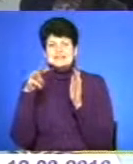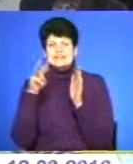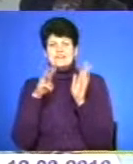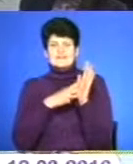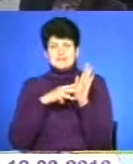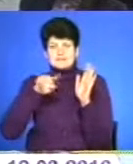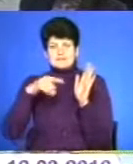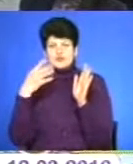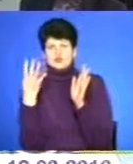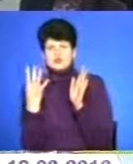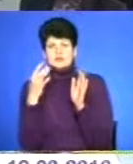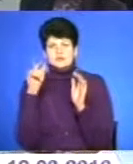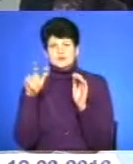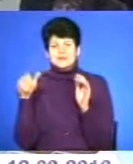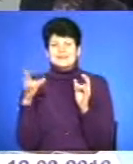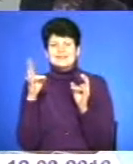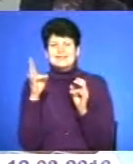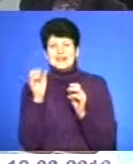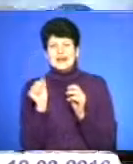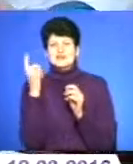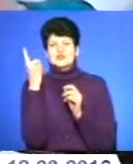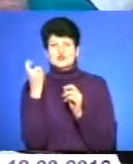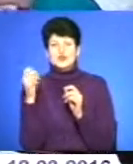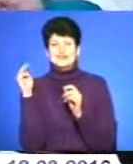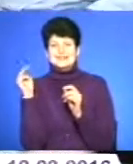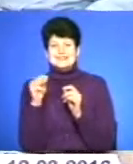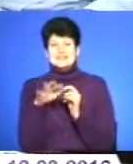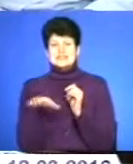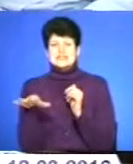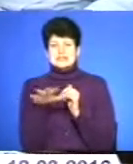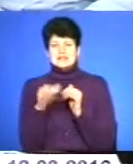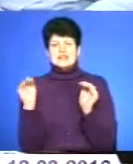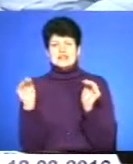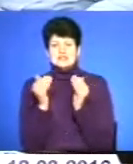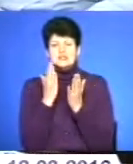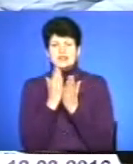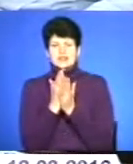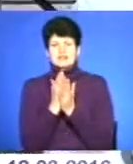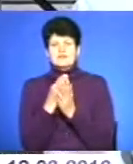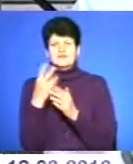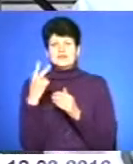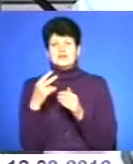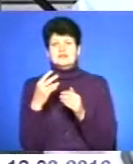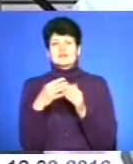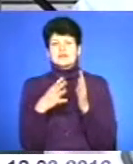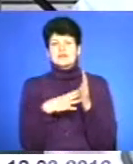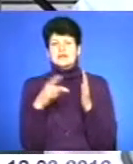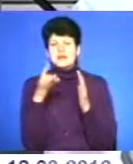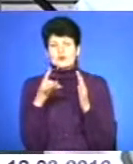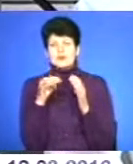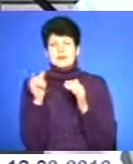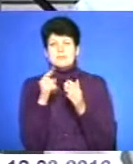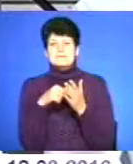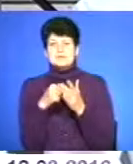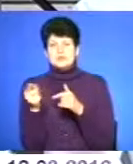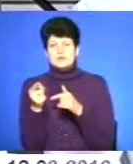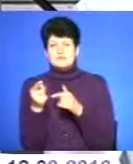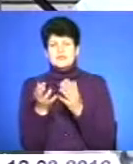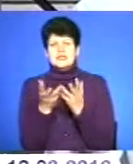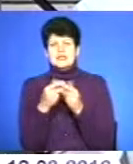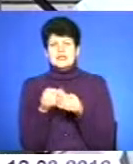тисяч населення. Зниження зареєстровано у 11 районах та в місті Тернопіль. Кількість хворих, яких ми виявляємо, у нас